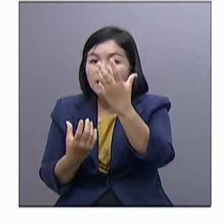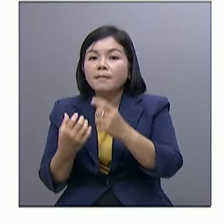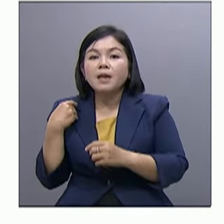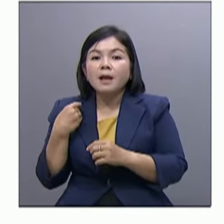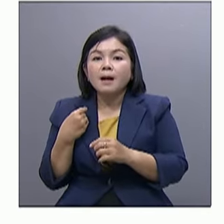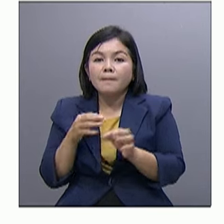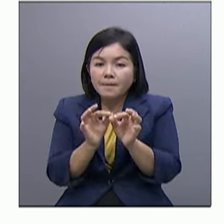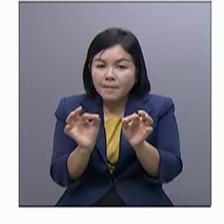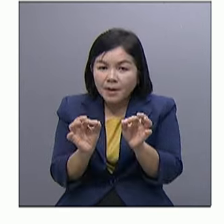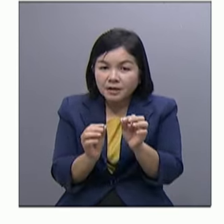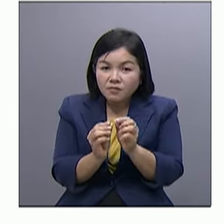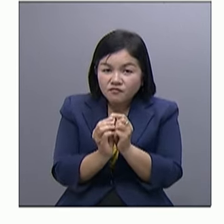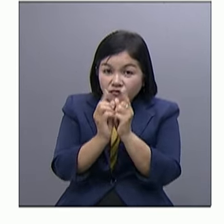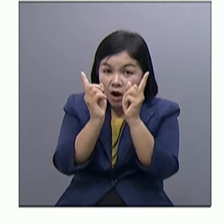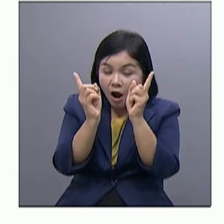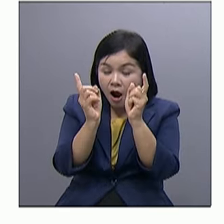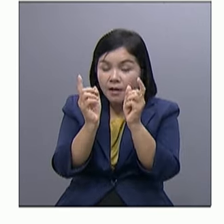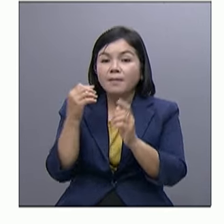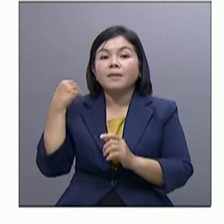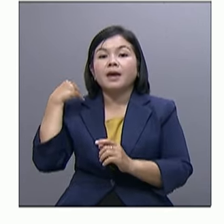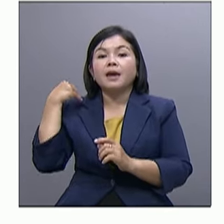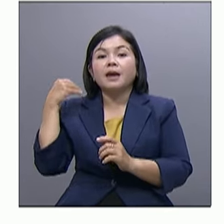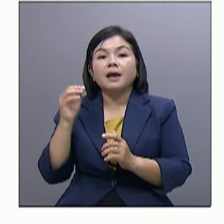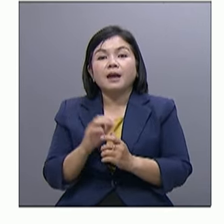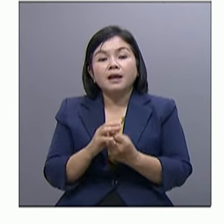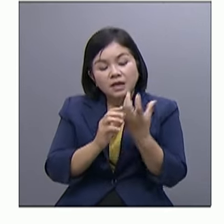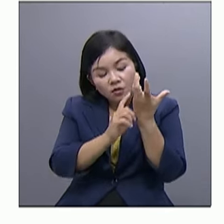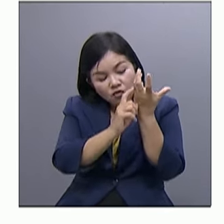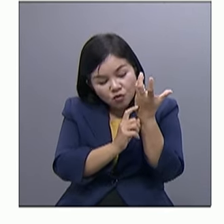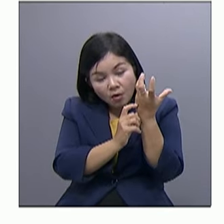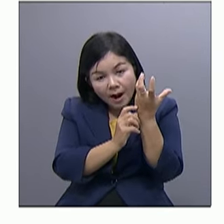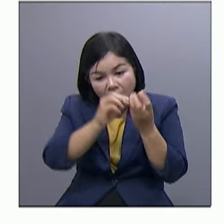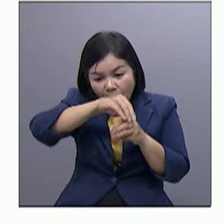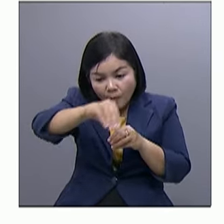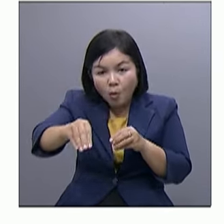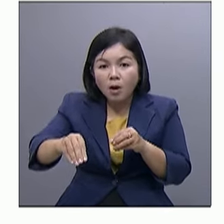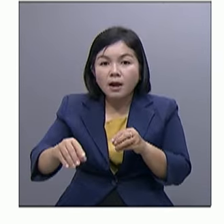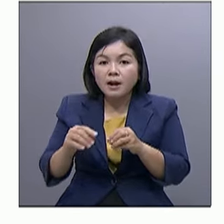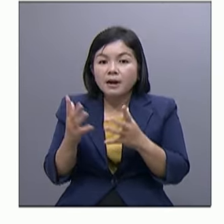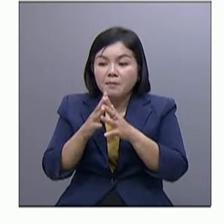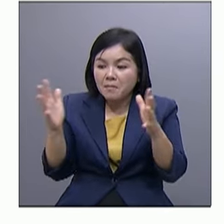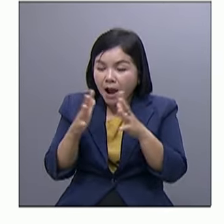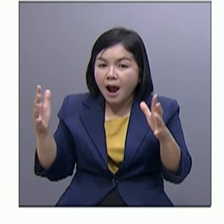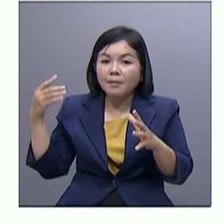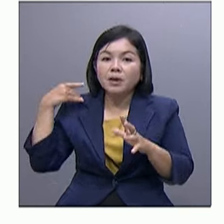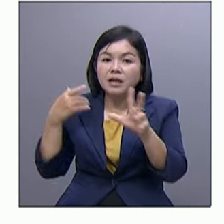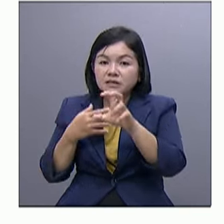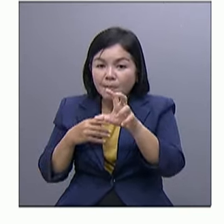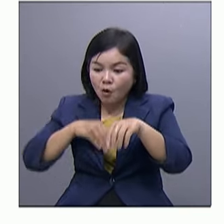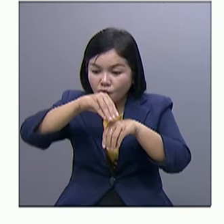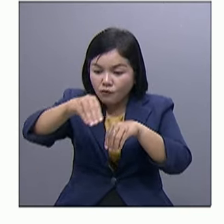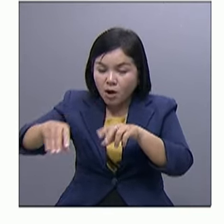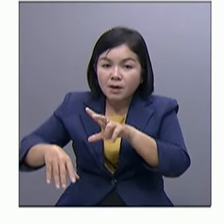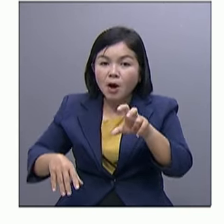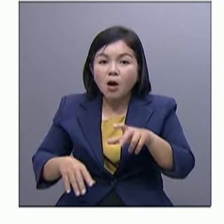เมล็ดได้ 2ต้นแต่เนื้อเยื่อเนี่ย 1เมล็ดได้ 300ต้นโอโหเพราะฉะนั้นมันได้กว่าเยอะไม่อยากเข้าไปดึงหญ